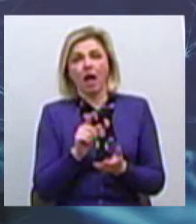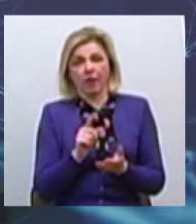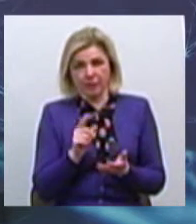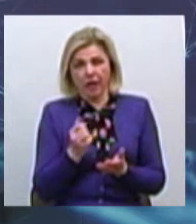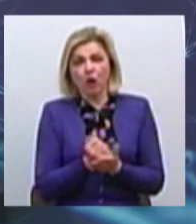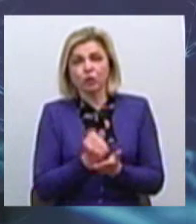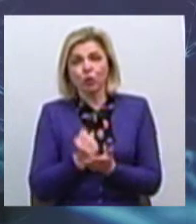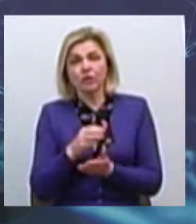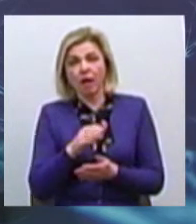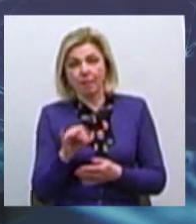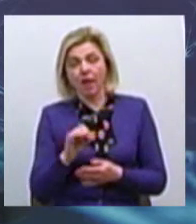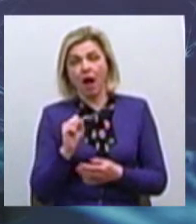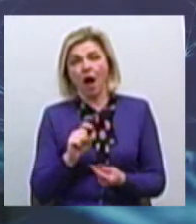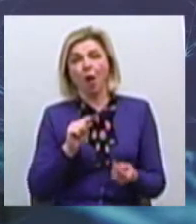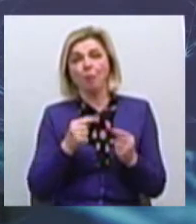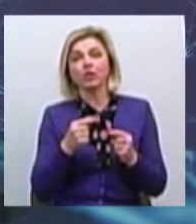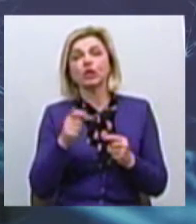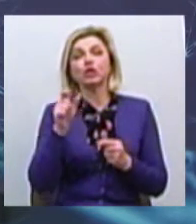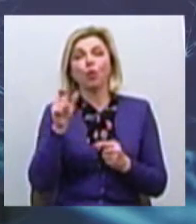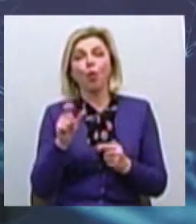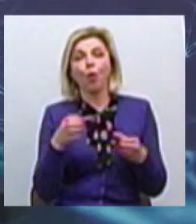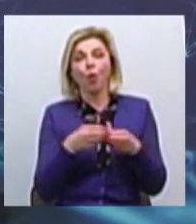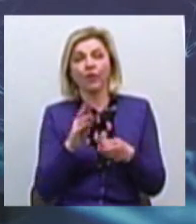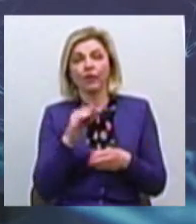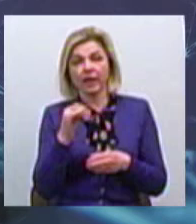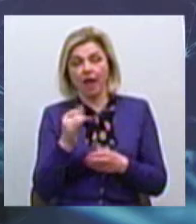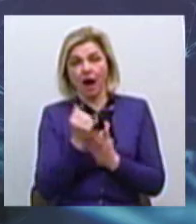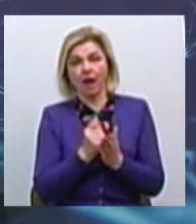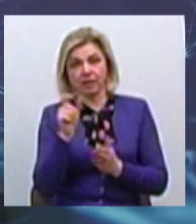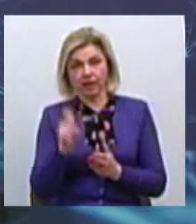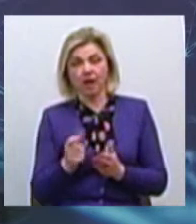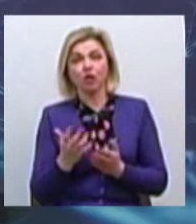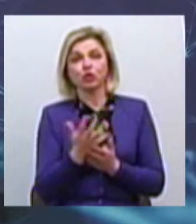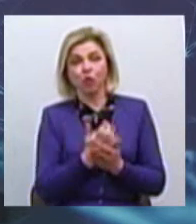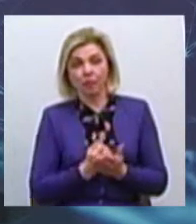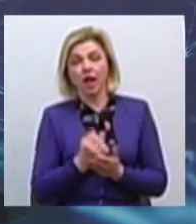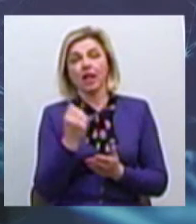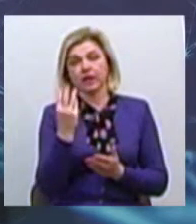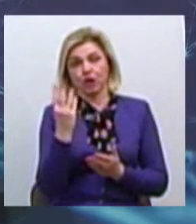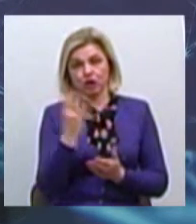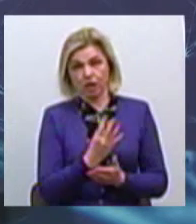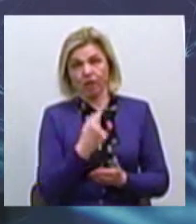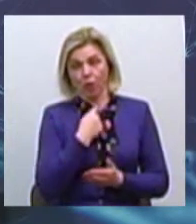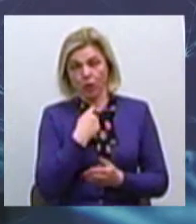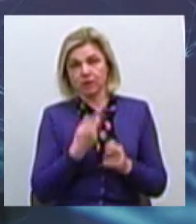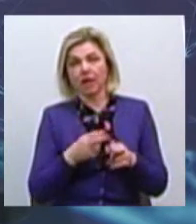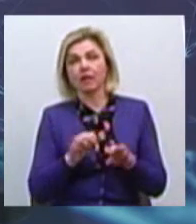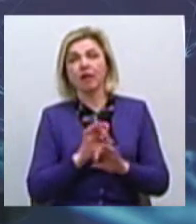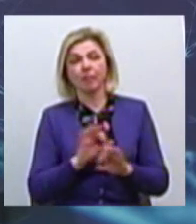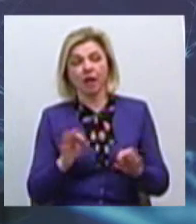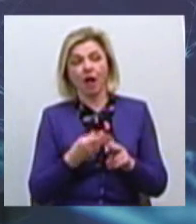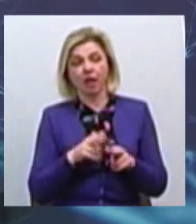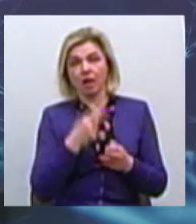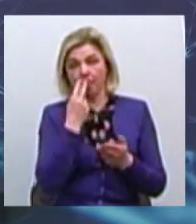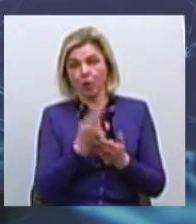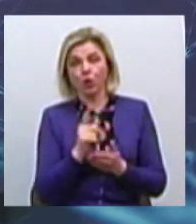да, опозиційний кандидат, як ми бачимо, набрав 3/4 голосів. І це прекрасно в тому плані, що це очередне доказательство того, що